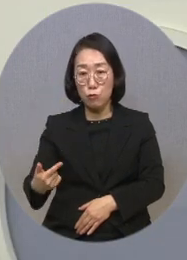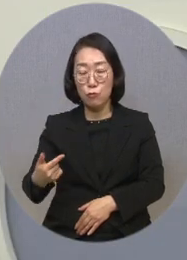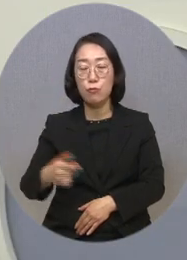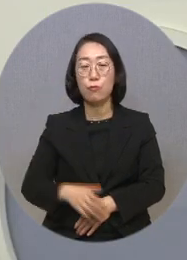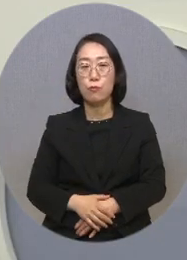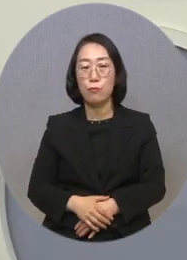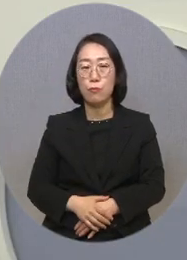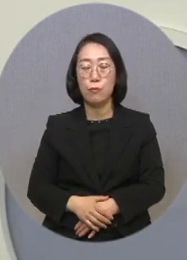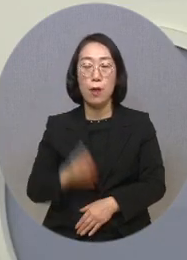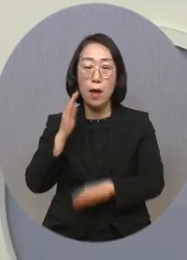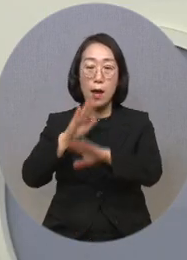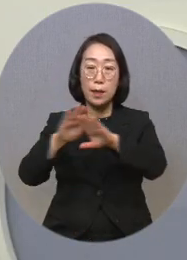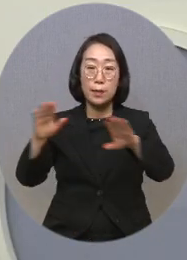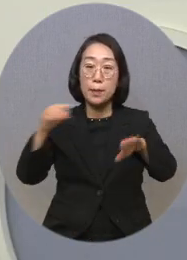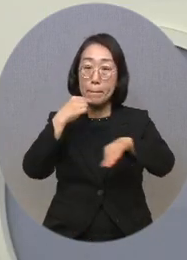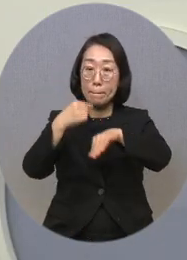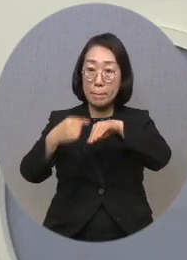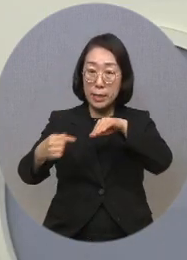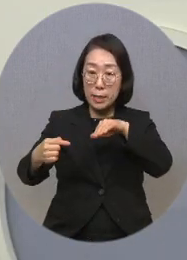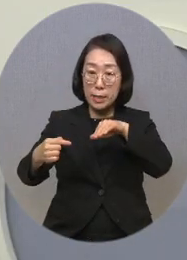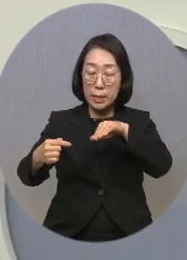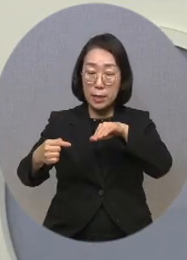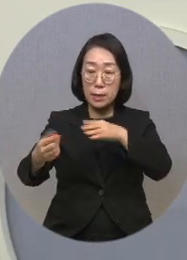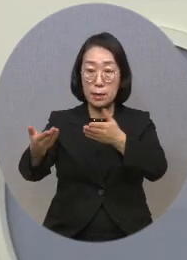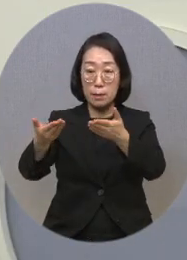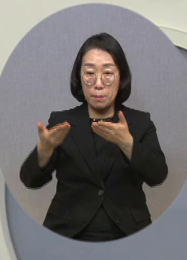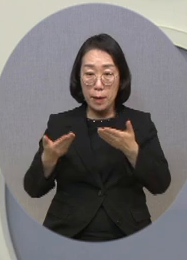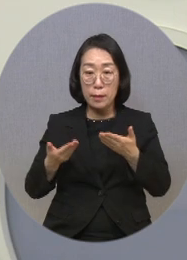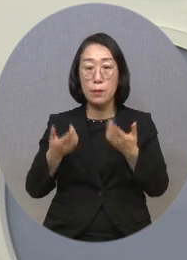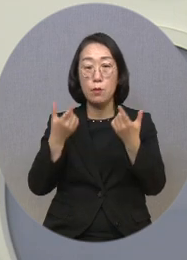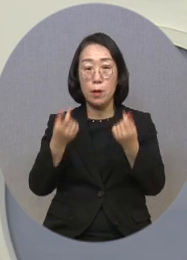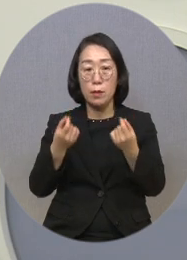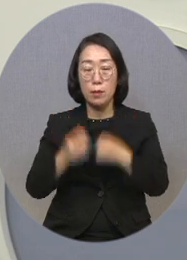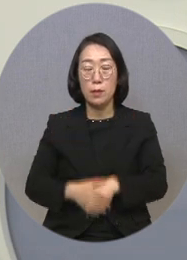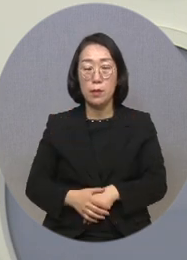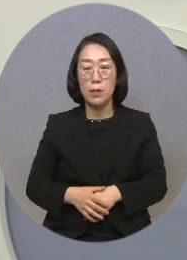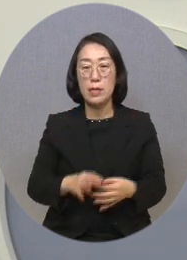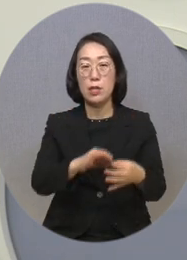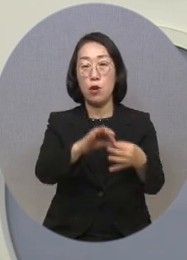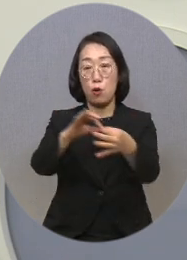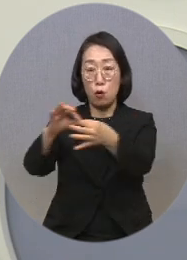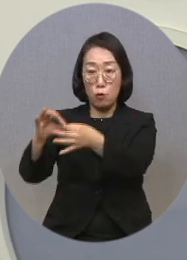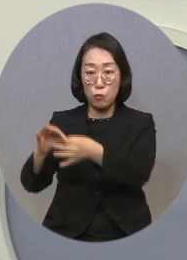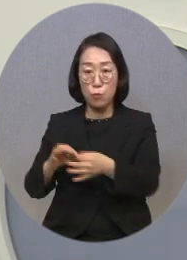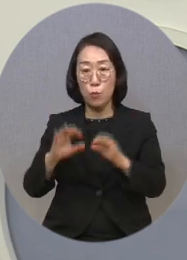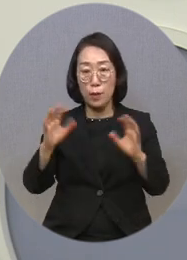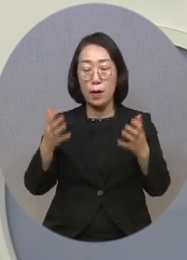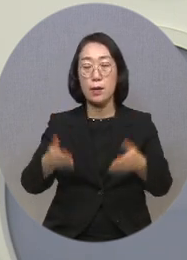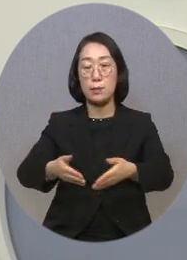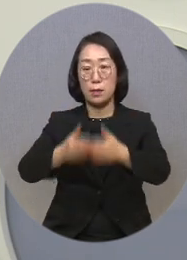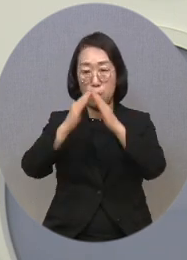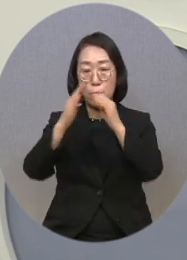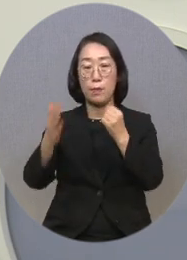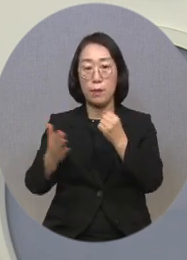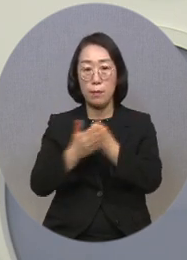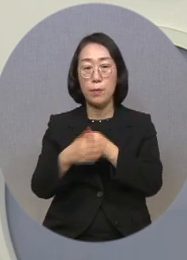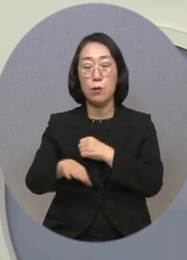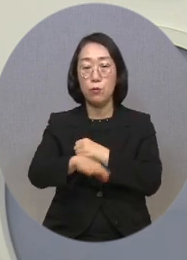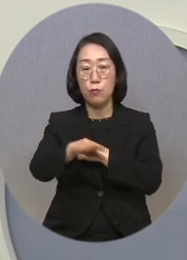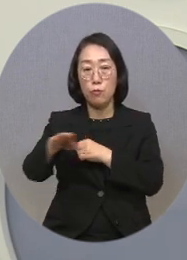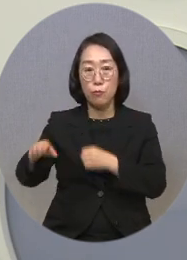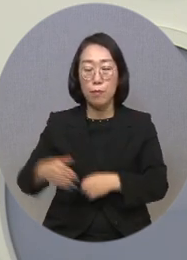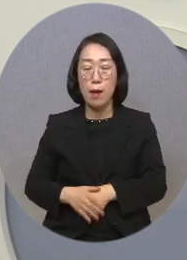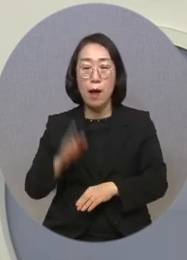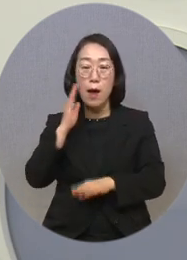우리가 하늘에 그러한 피를 나눈 것 같은 그러한 인연으로 나라가 세워진 나라이기 때문에 우리는